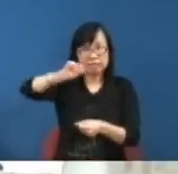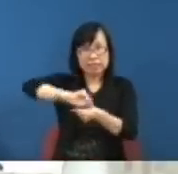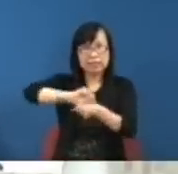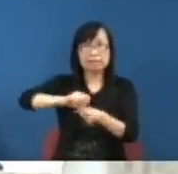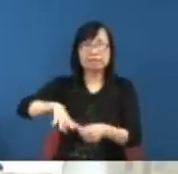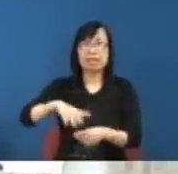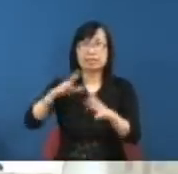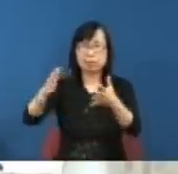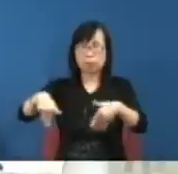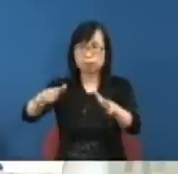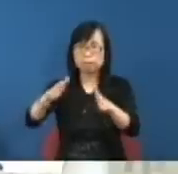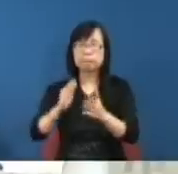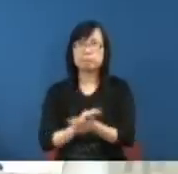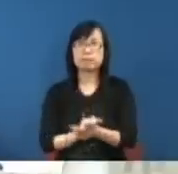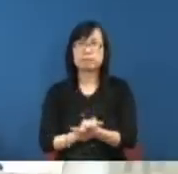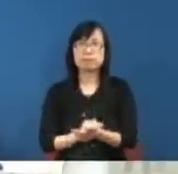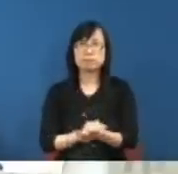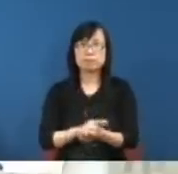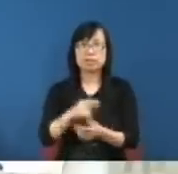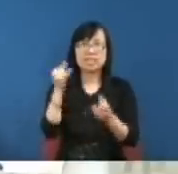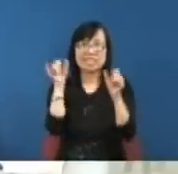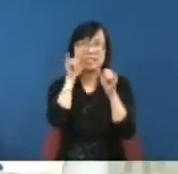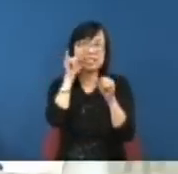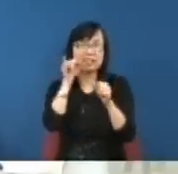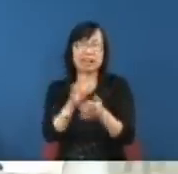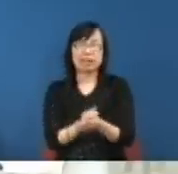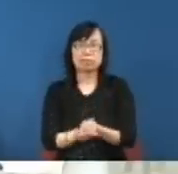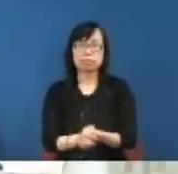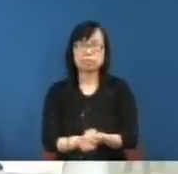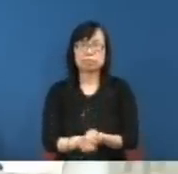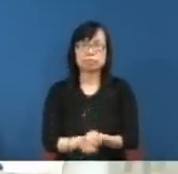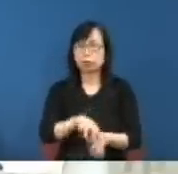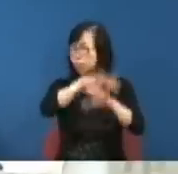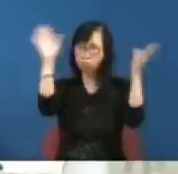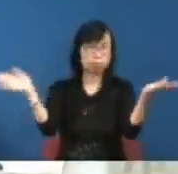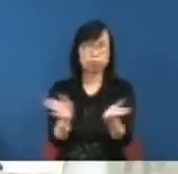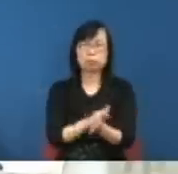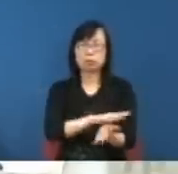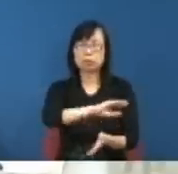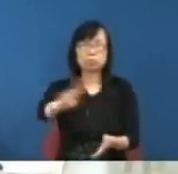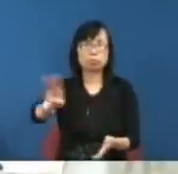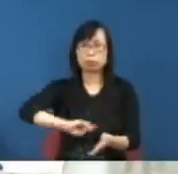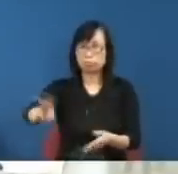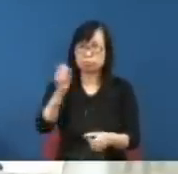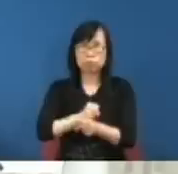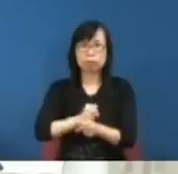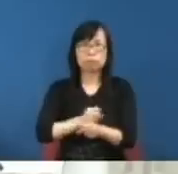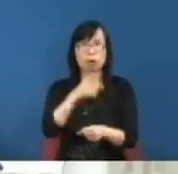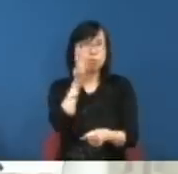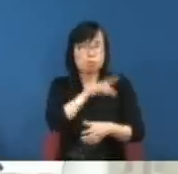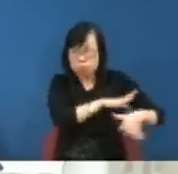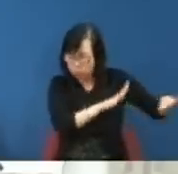這個聖地亞哥全國是這樣做，這個一個很大的浪，這個是令